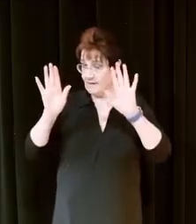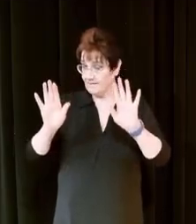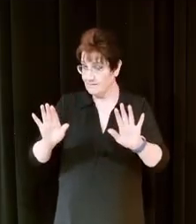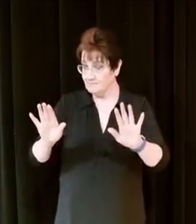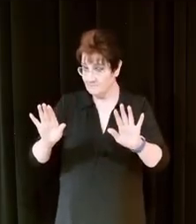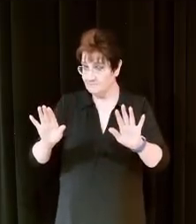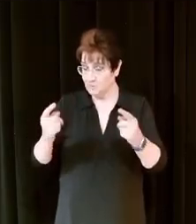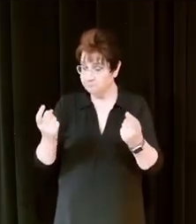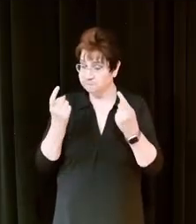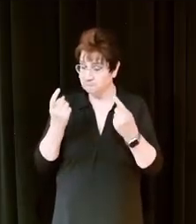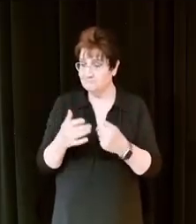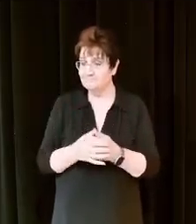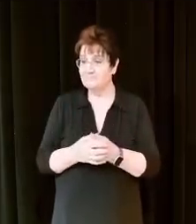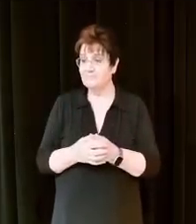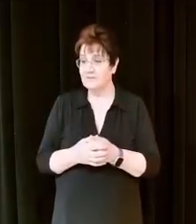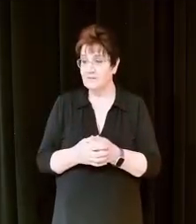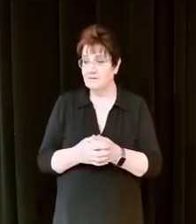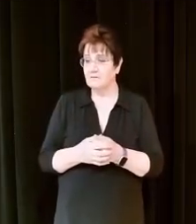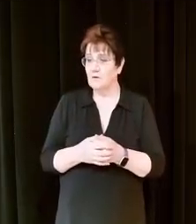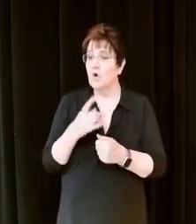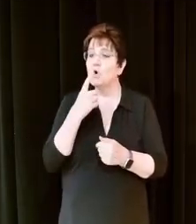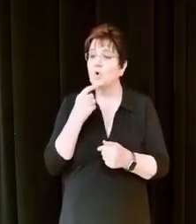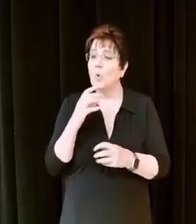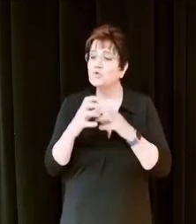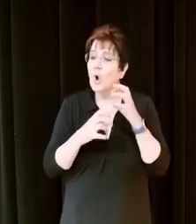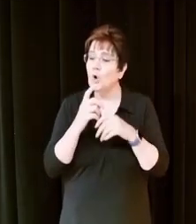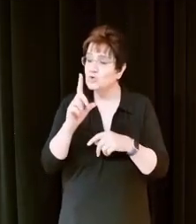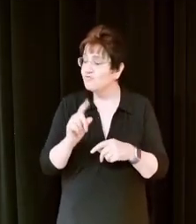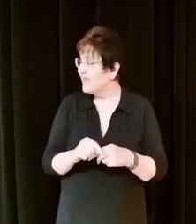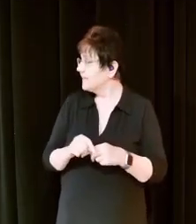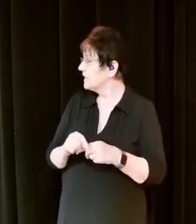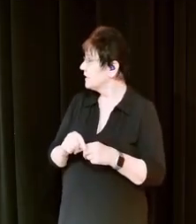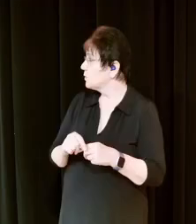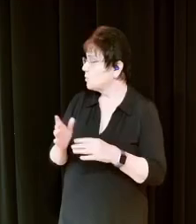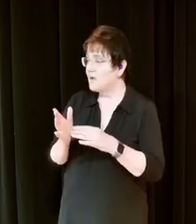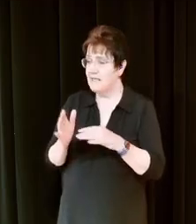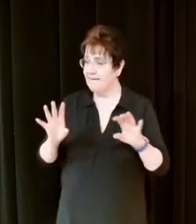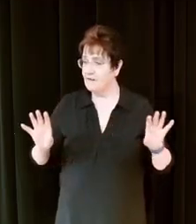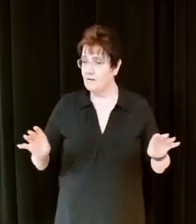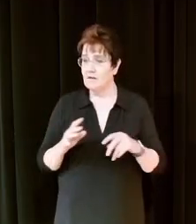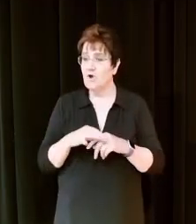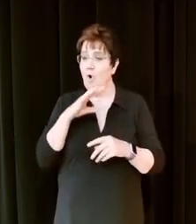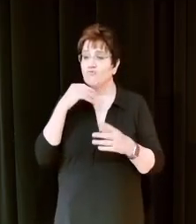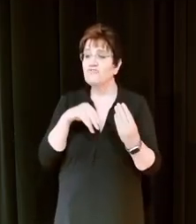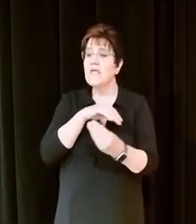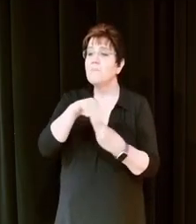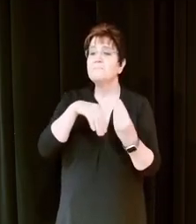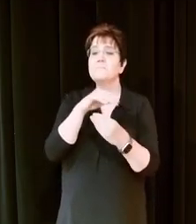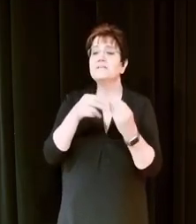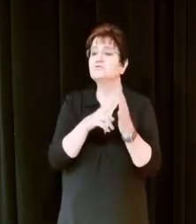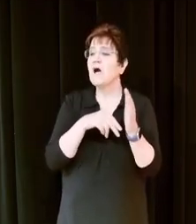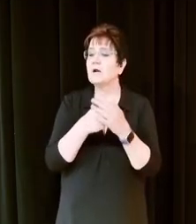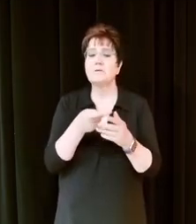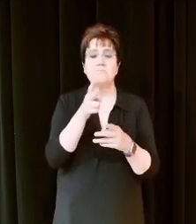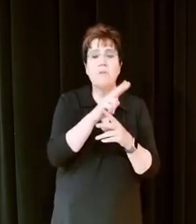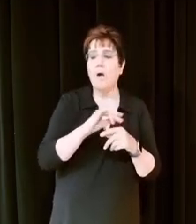genau. Es gibt wenig Rot-Orange, das ist da nur unten in der Ecke. Es gibt viele Mischtöne zwischen diesem Blau